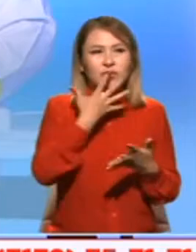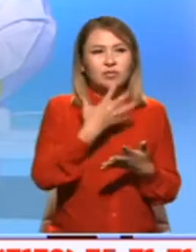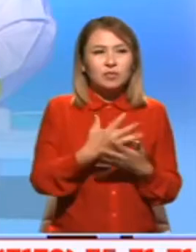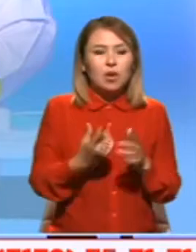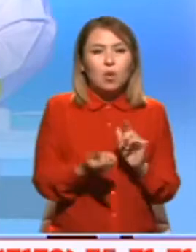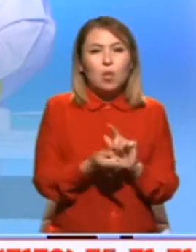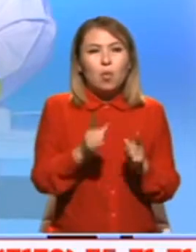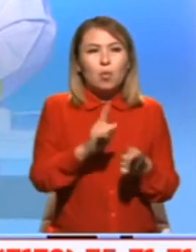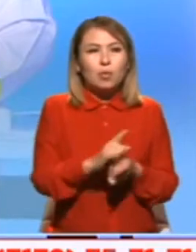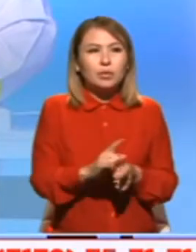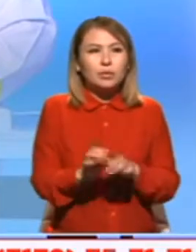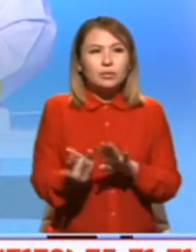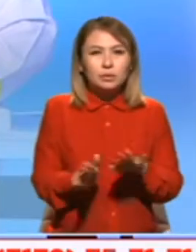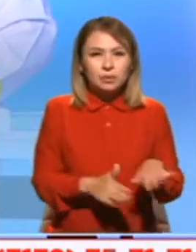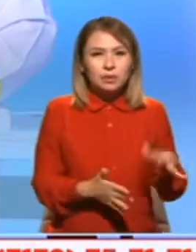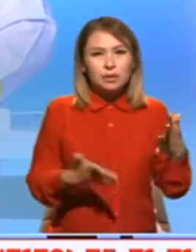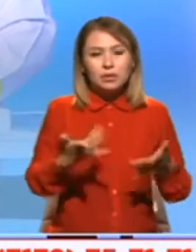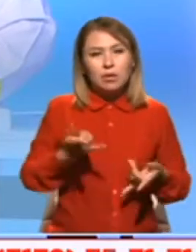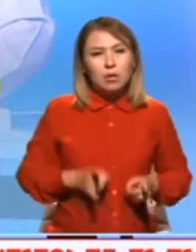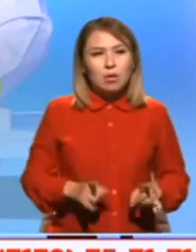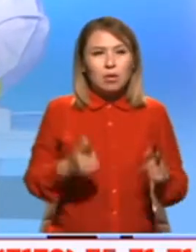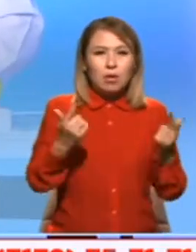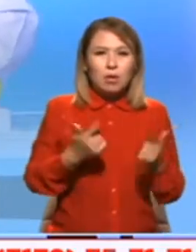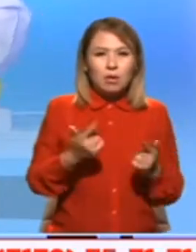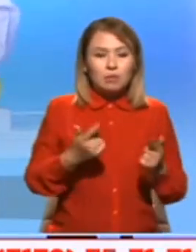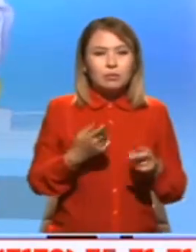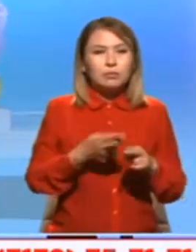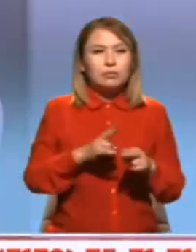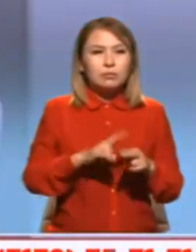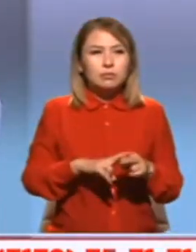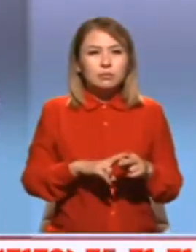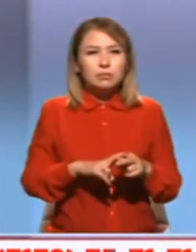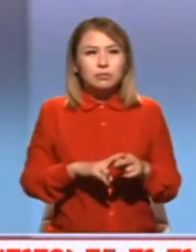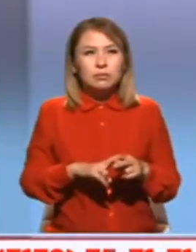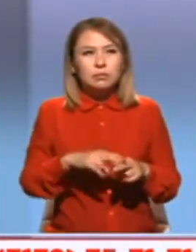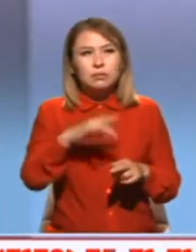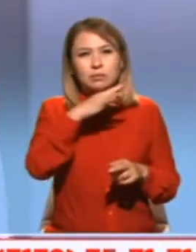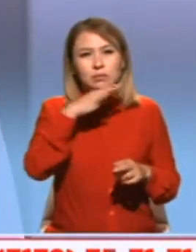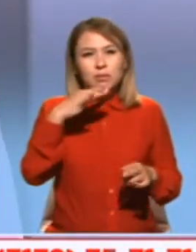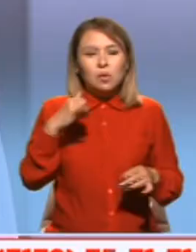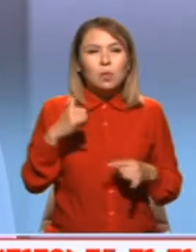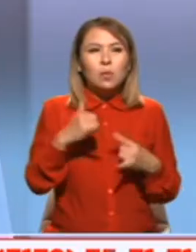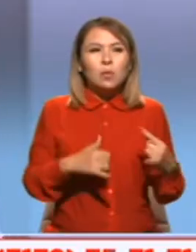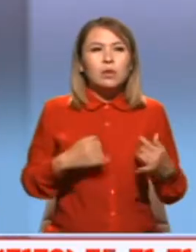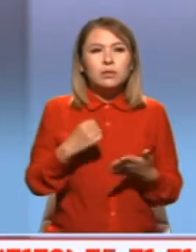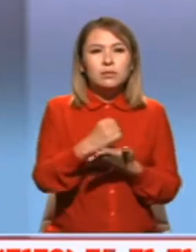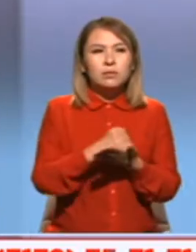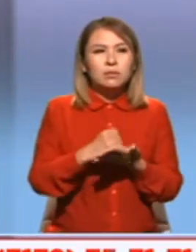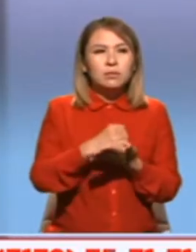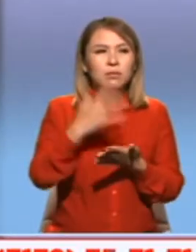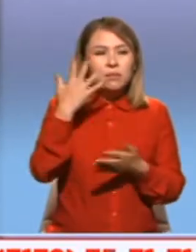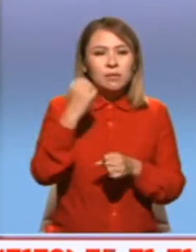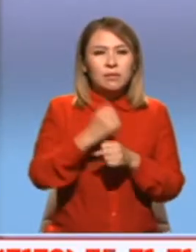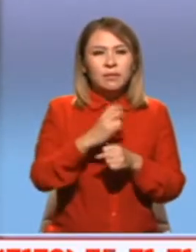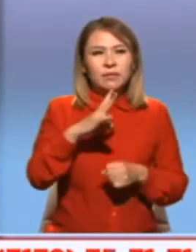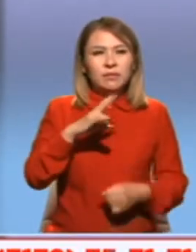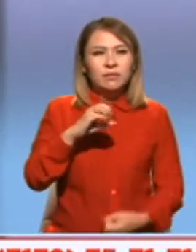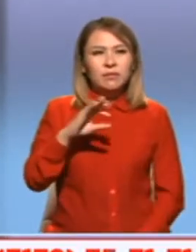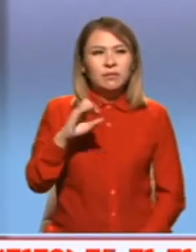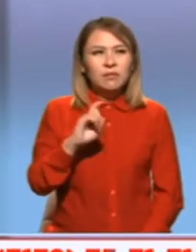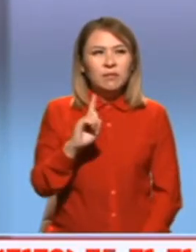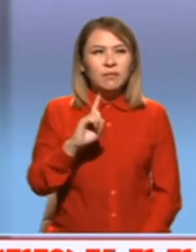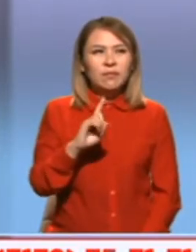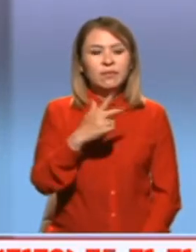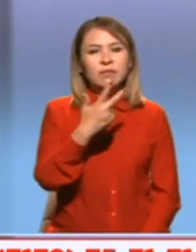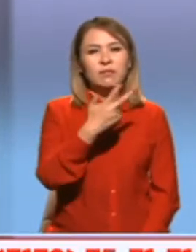яғни дистопия туылғаннан сол жерде орналасқан ба деген сияқты. Сол үшін көбінде өзі жасатқаннан кейін нефроптоз деп келеді. Бірінші стадиядан,